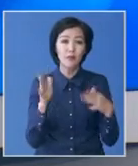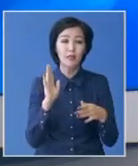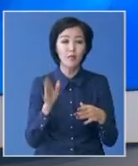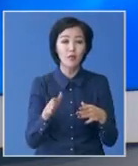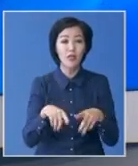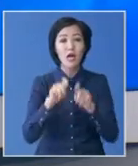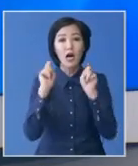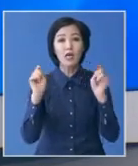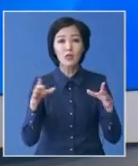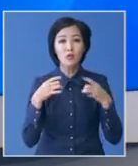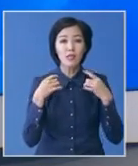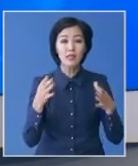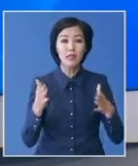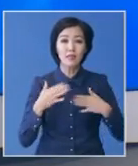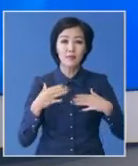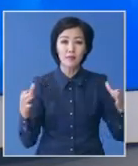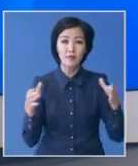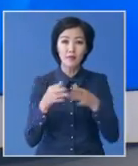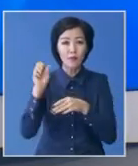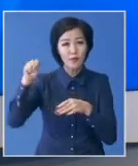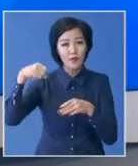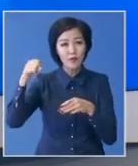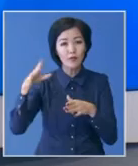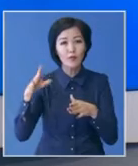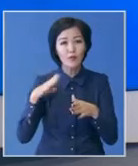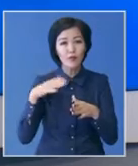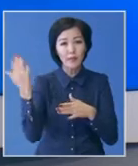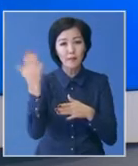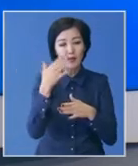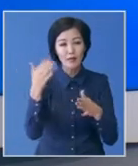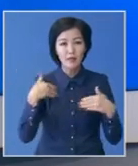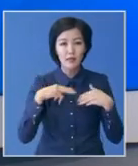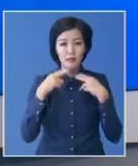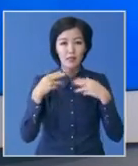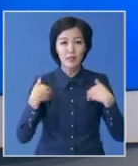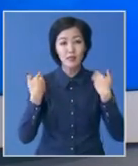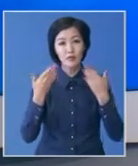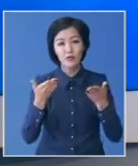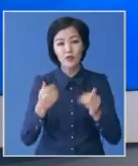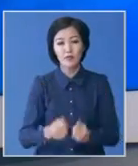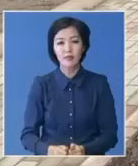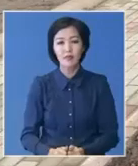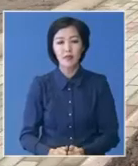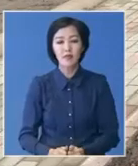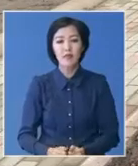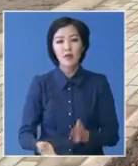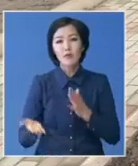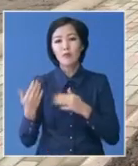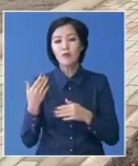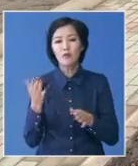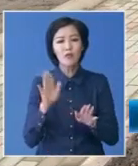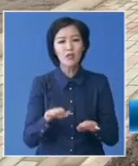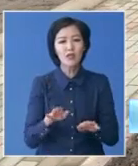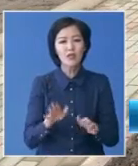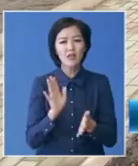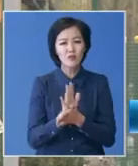орнының ашылу салтанатына тілшілеріміз де қатысып қайтқан еді. Ендеше дайындаған бейнематериалдарына назар аударалық. Бұрын мына жер